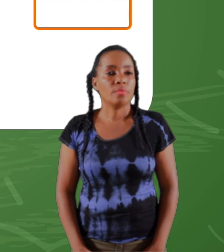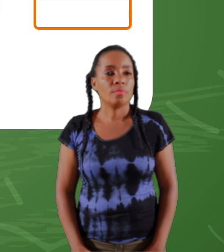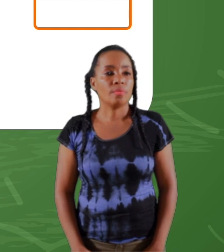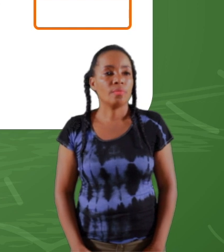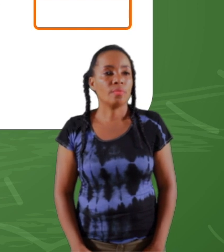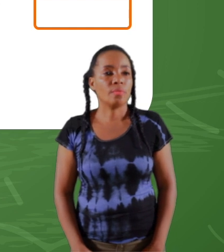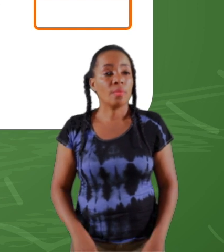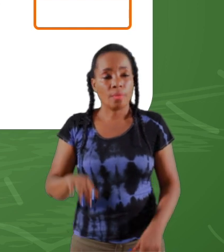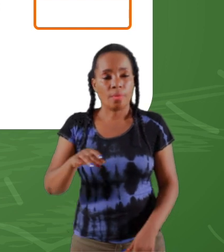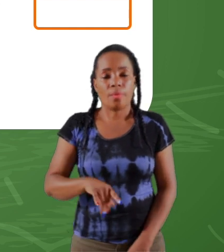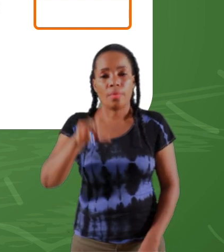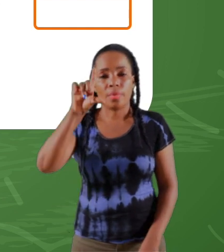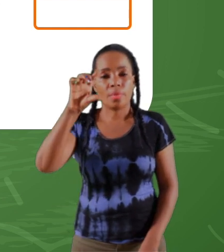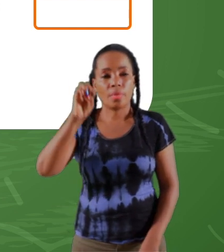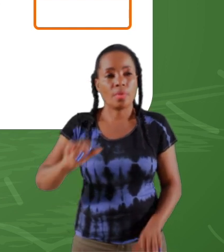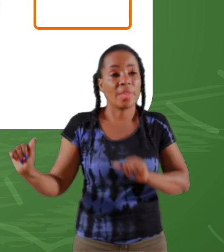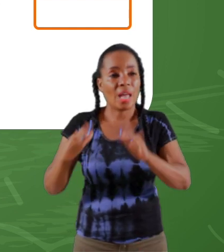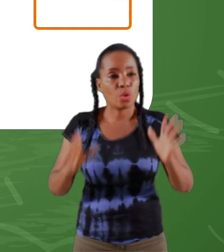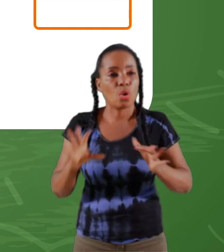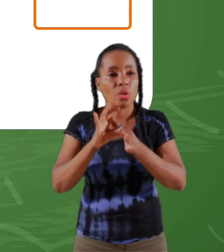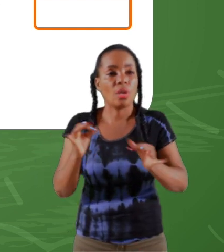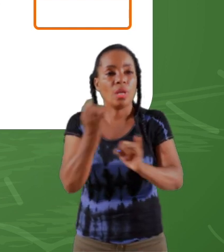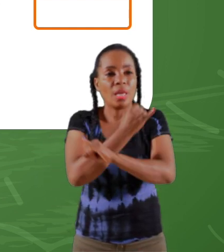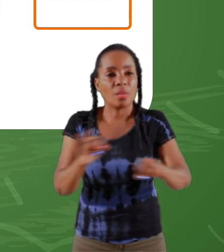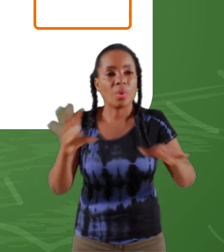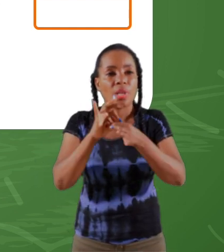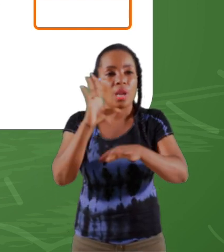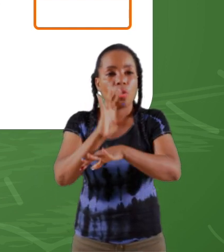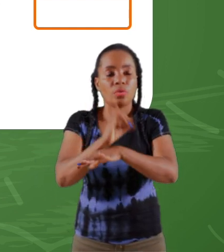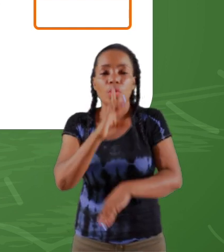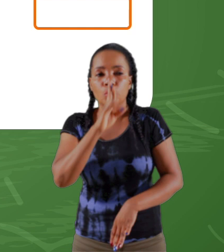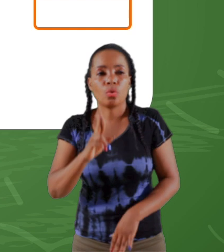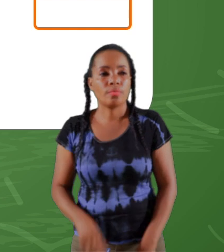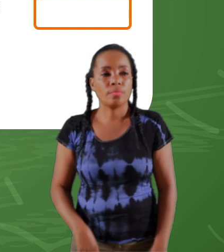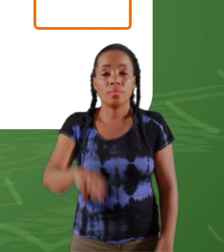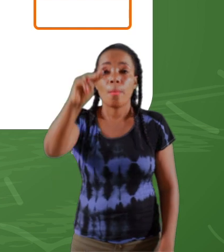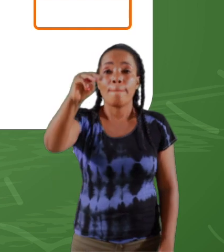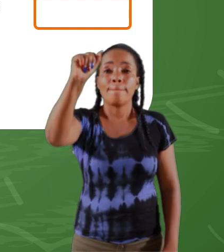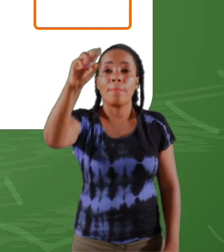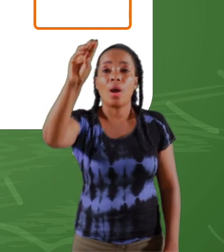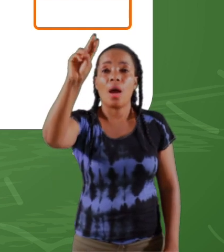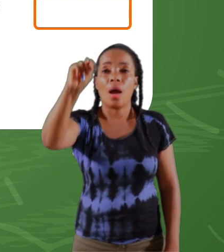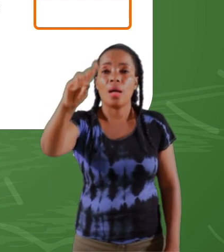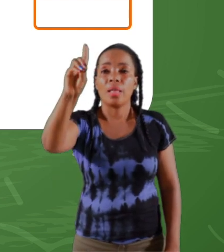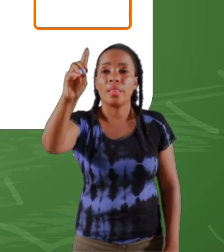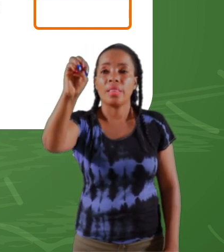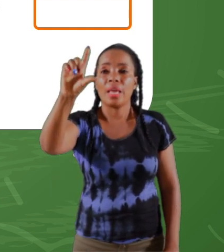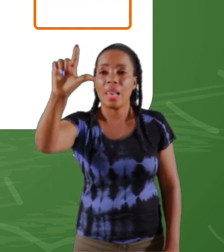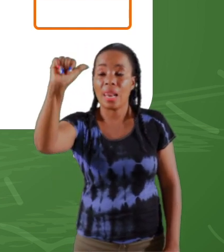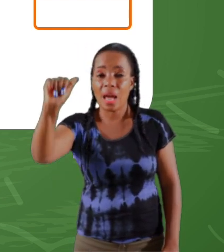Les acteurs de l'indépendance de la Côte d'Ivoire sont 1. Nelson Mandela, on écrit faux dans la